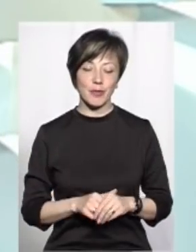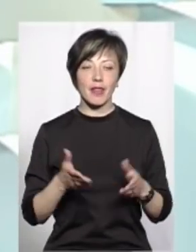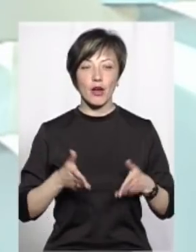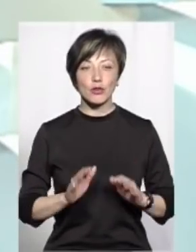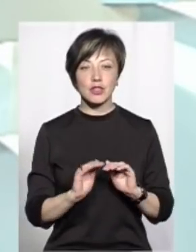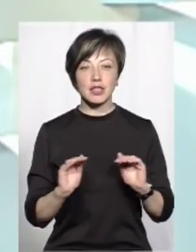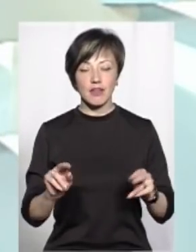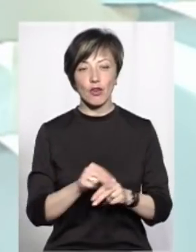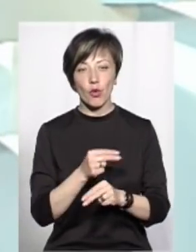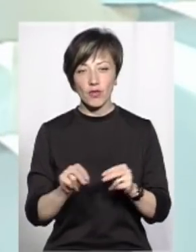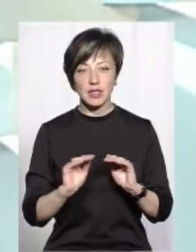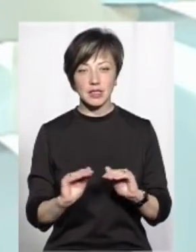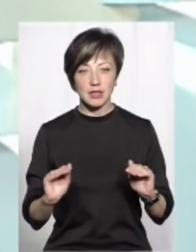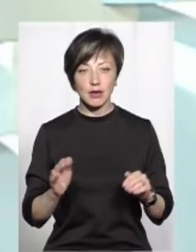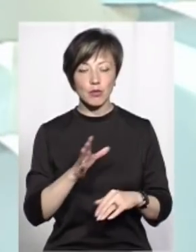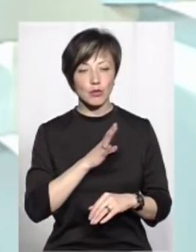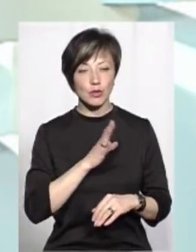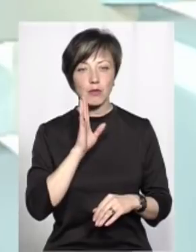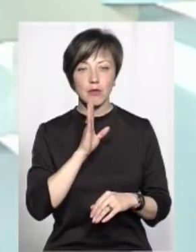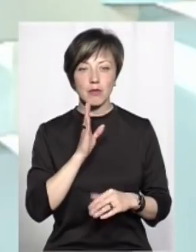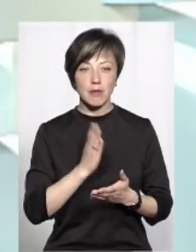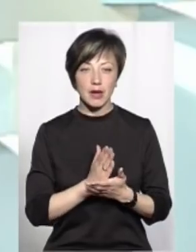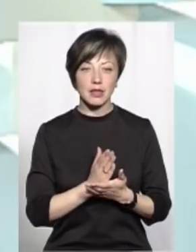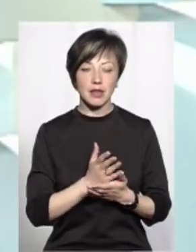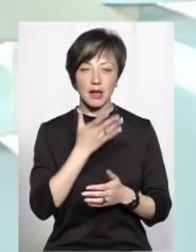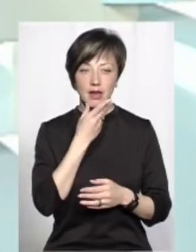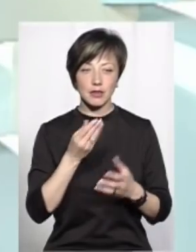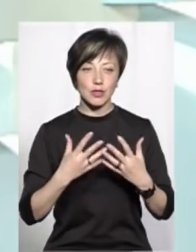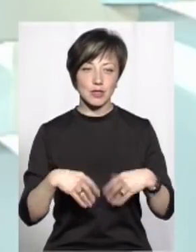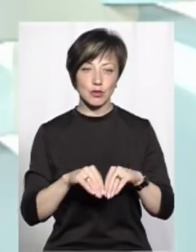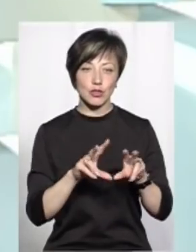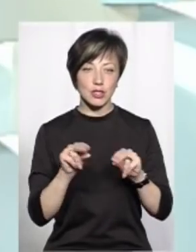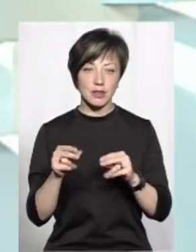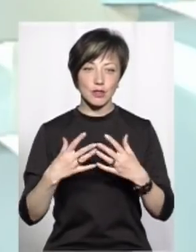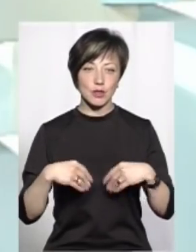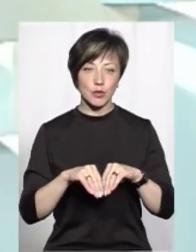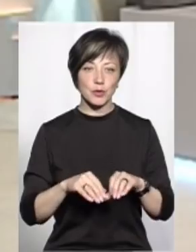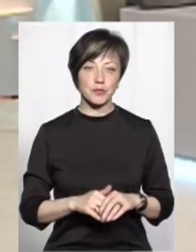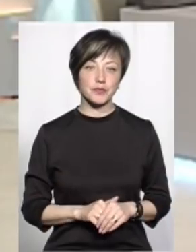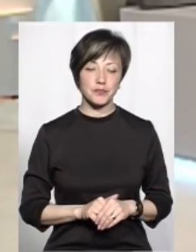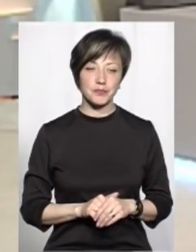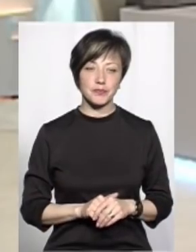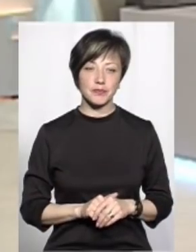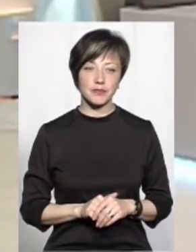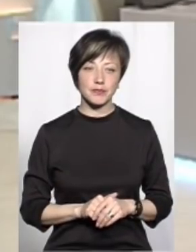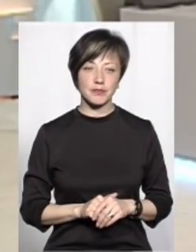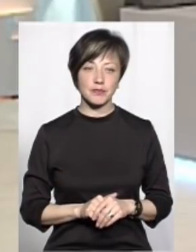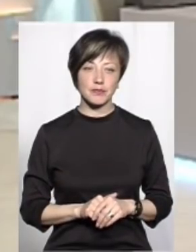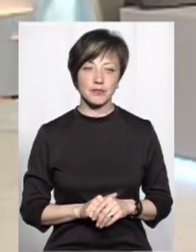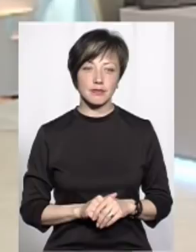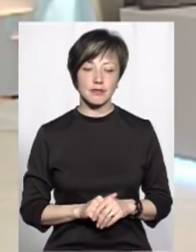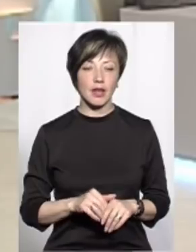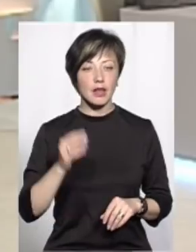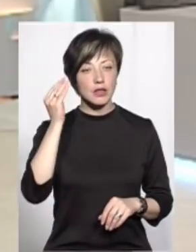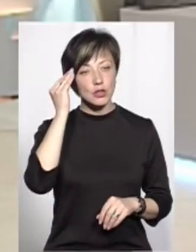народжувати дітей, виховувати дітей, мати гарну сім'ю, щасливу сім'ю. А з точки зору